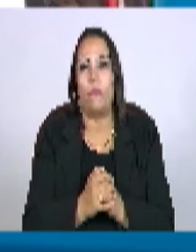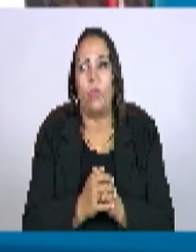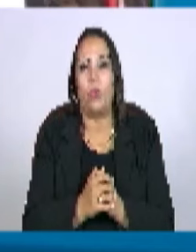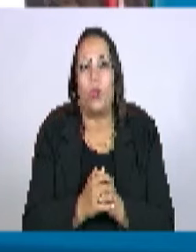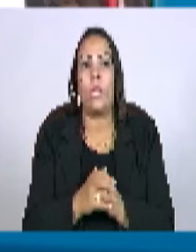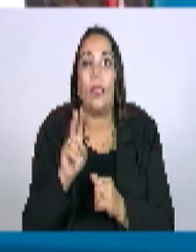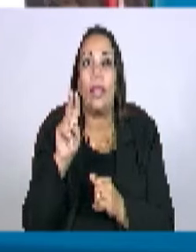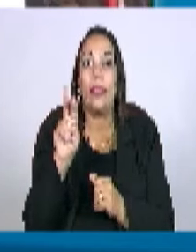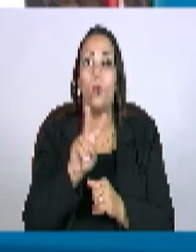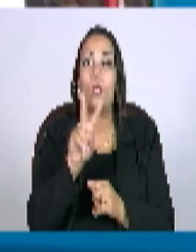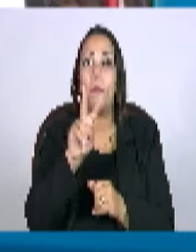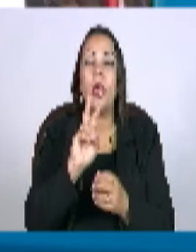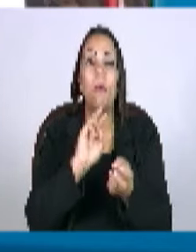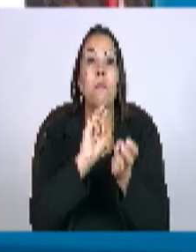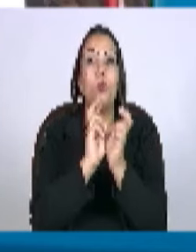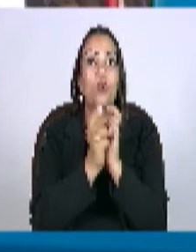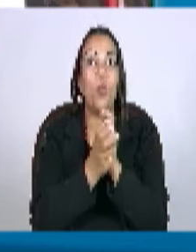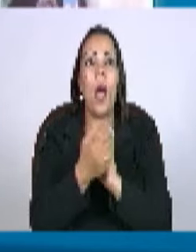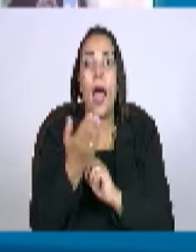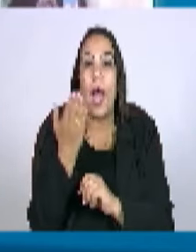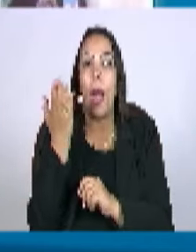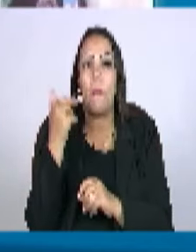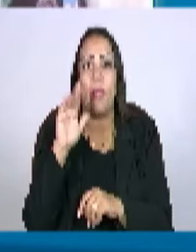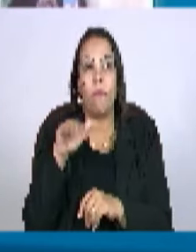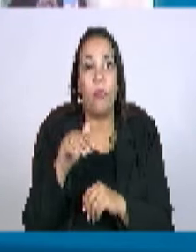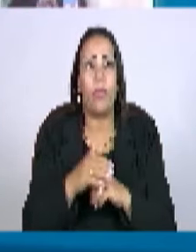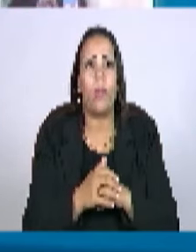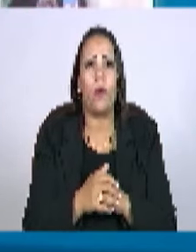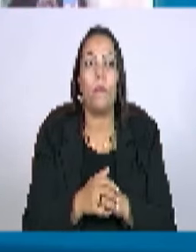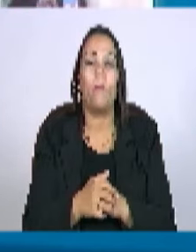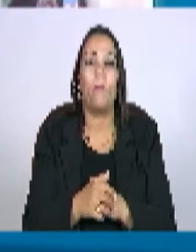72 مشروع كانوا في المرحله اللي فاتت